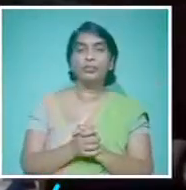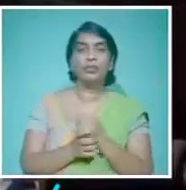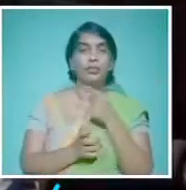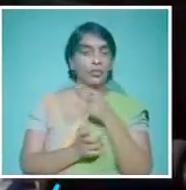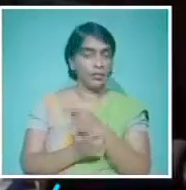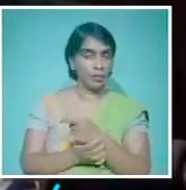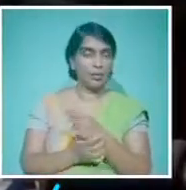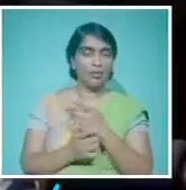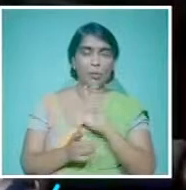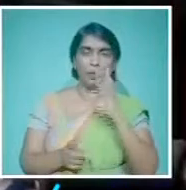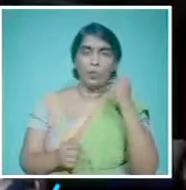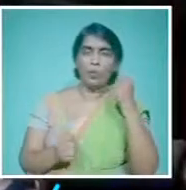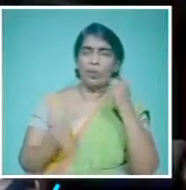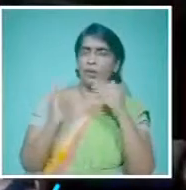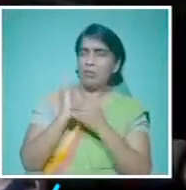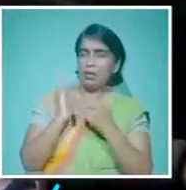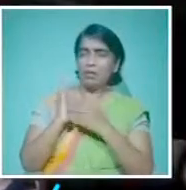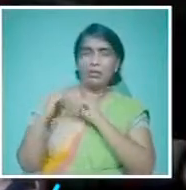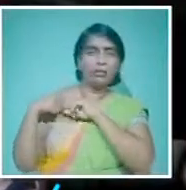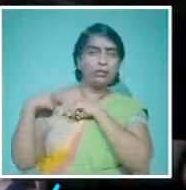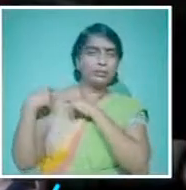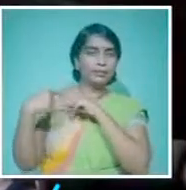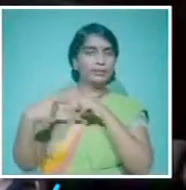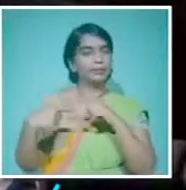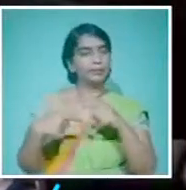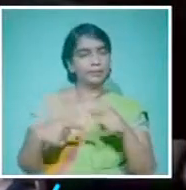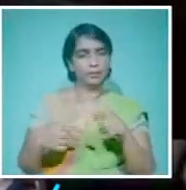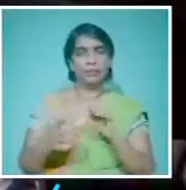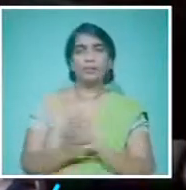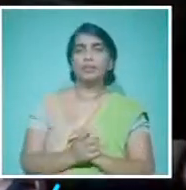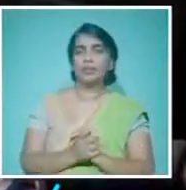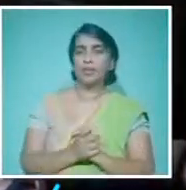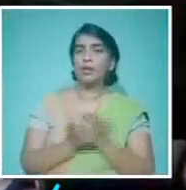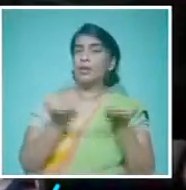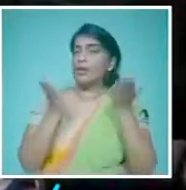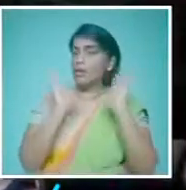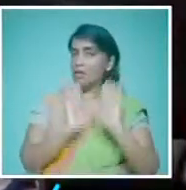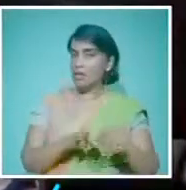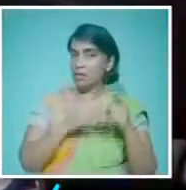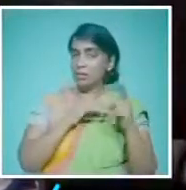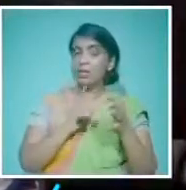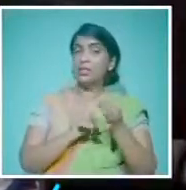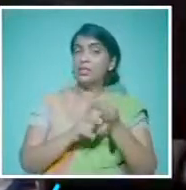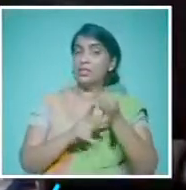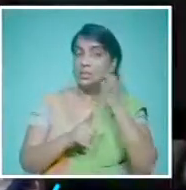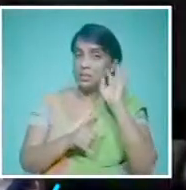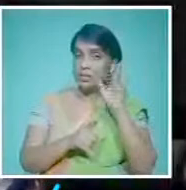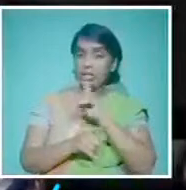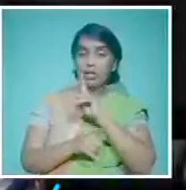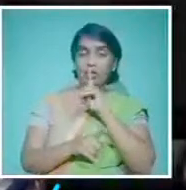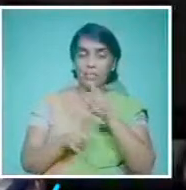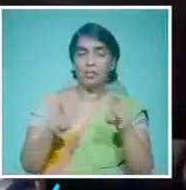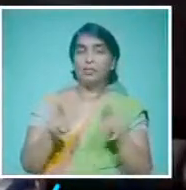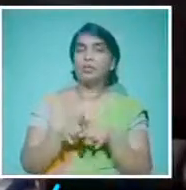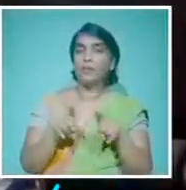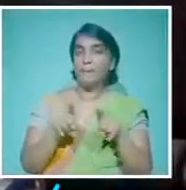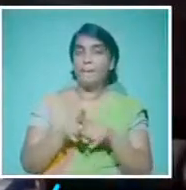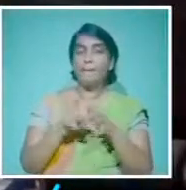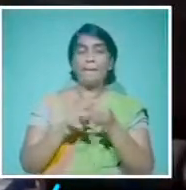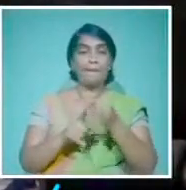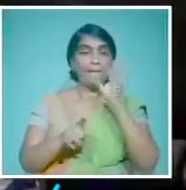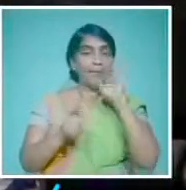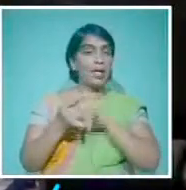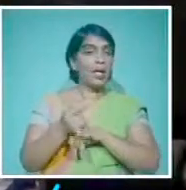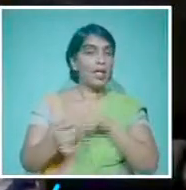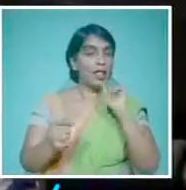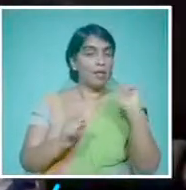එතුමාට හිරිහැර කළා එතනින් පටන් ගත්ත අරගලය අවසානයේ ජනාධිපතිතුමා කිව්වා වගේ ජනාධිපති